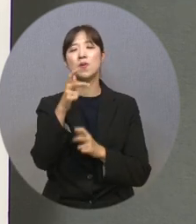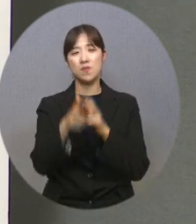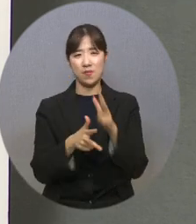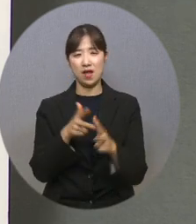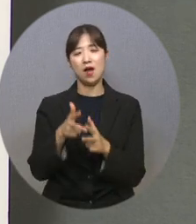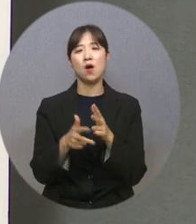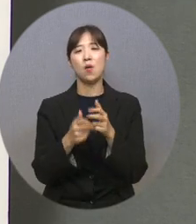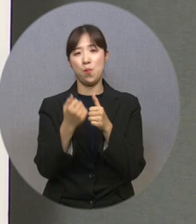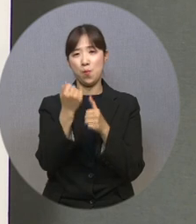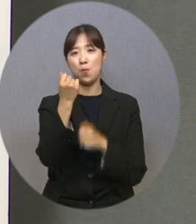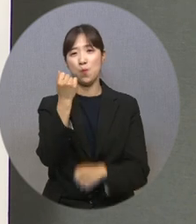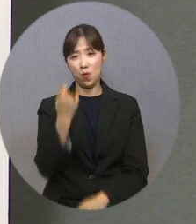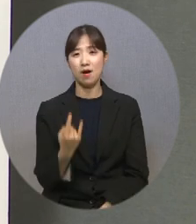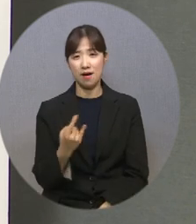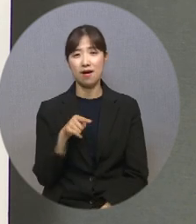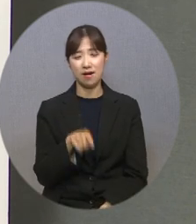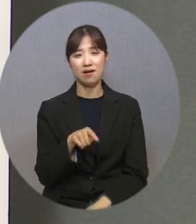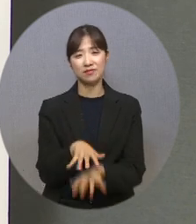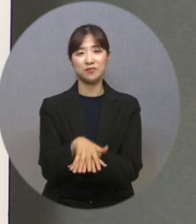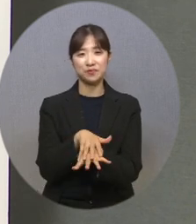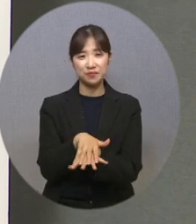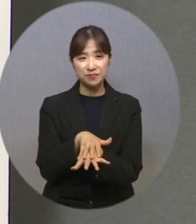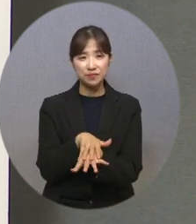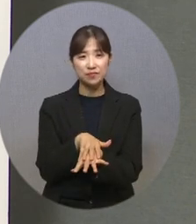기념사업회라는 그 조직이 네.